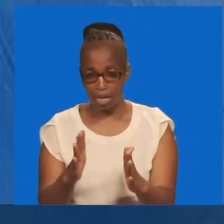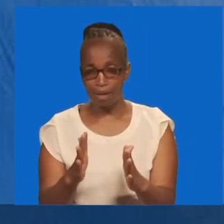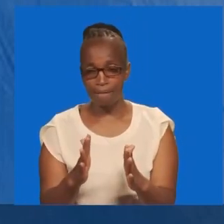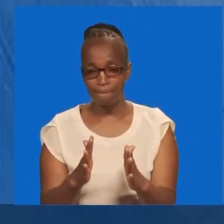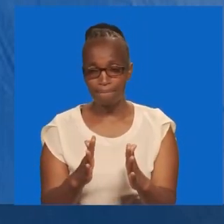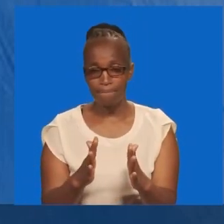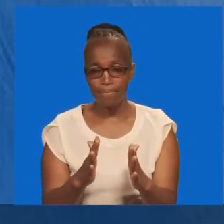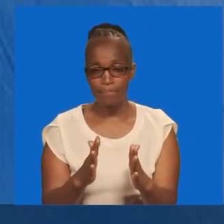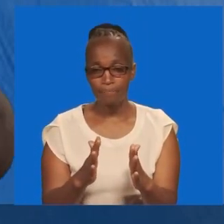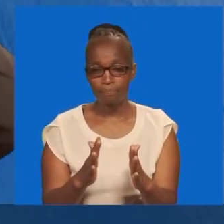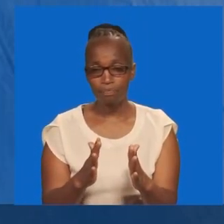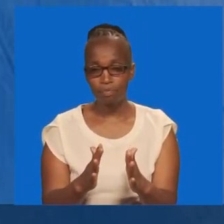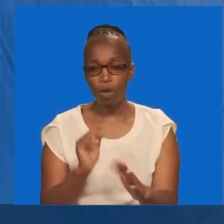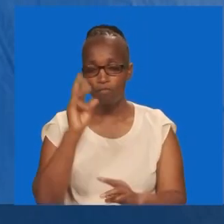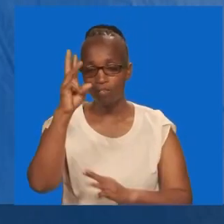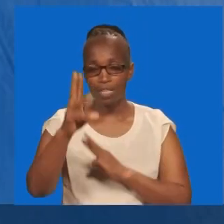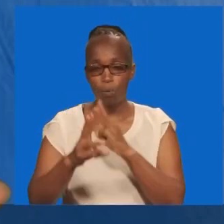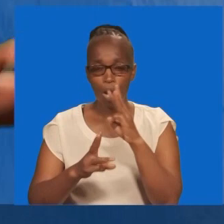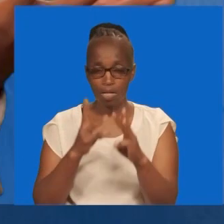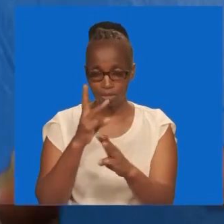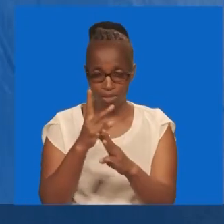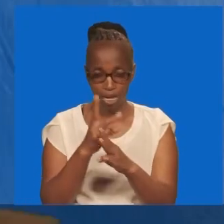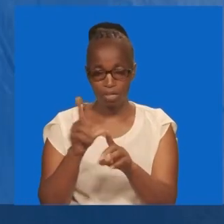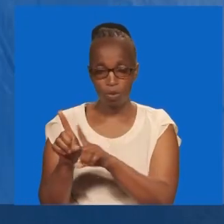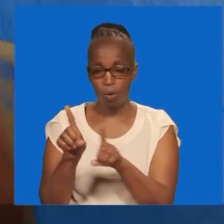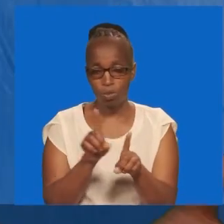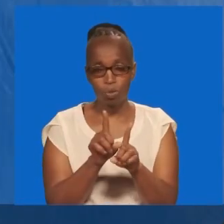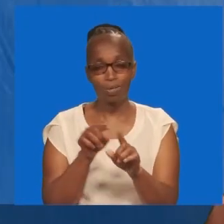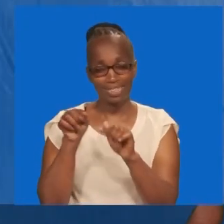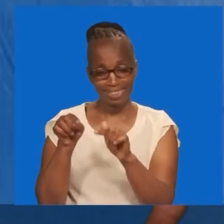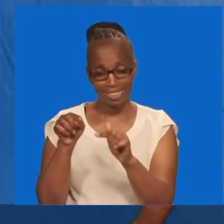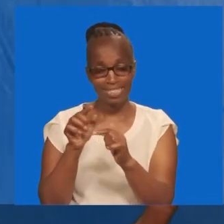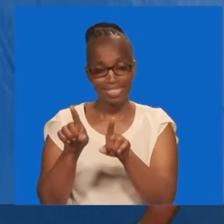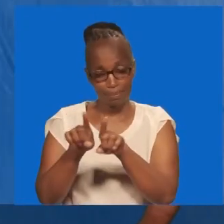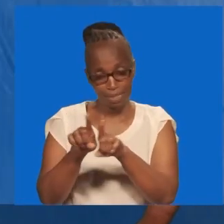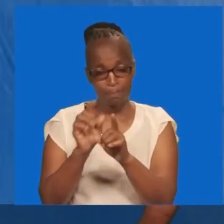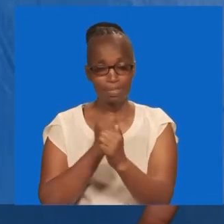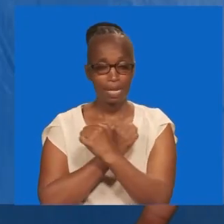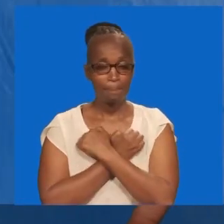believe that God is the founder of the love, of this love,